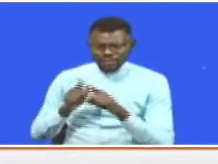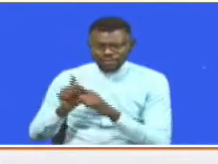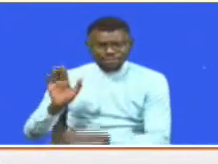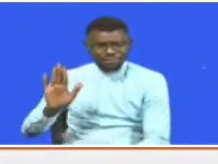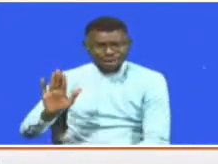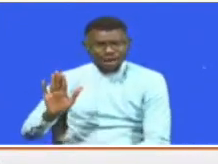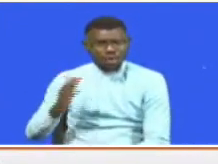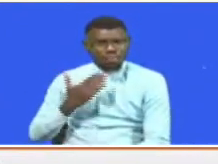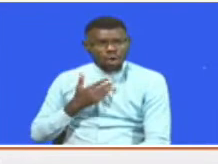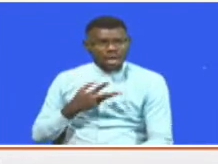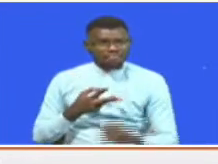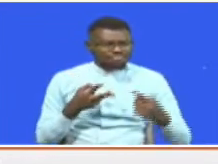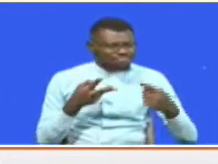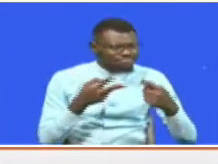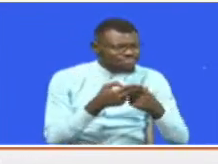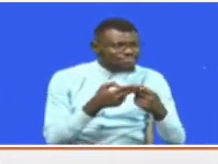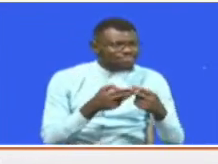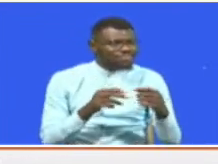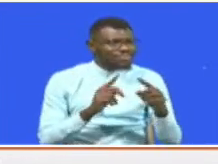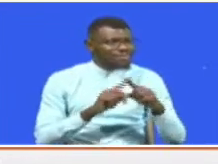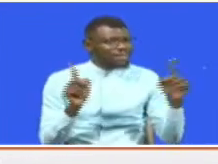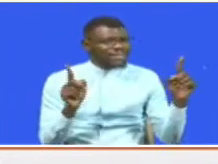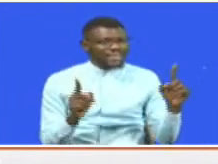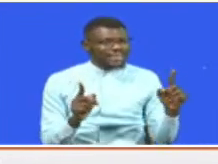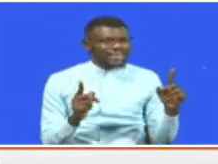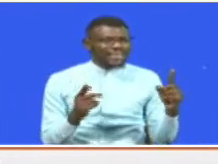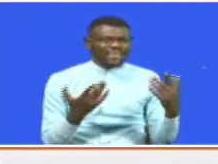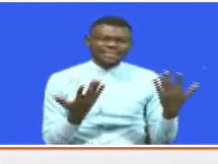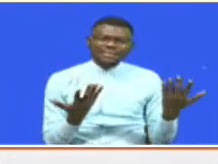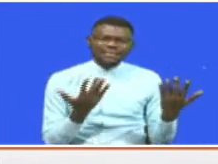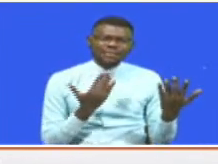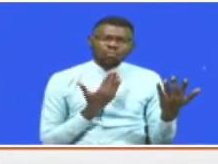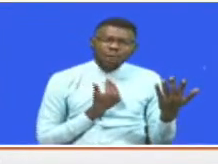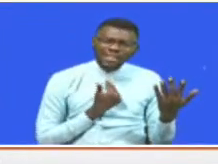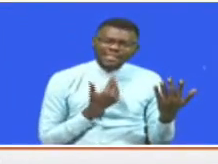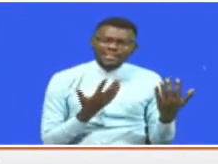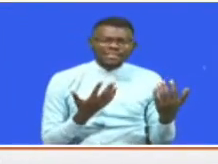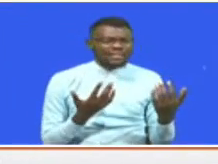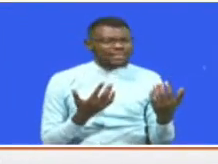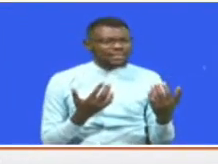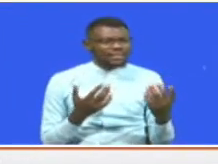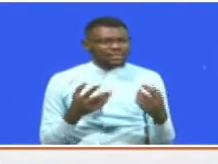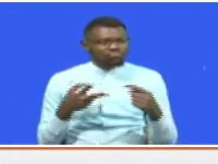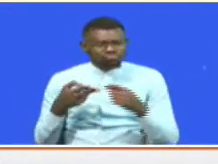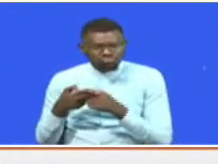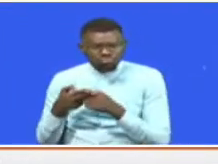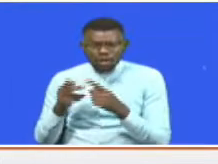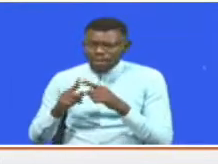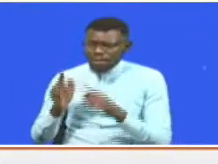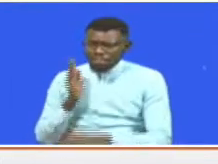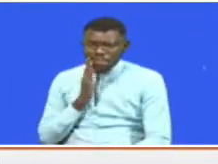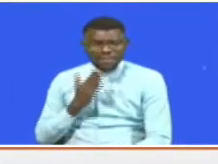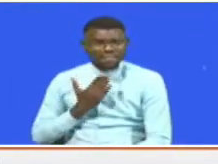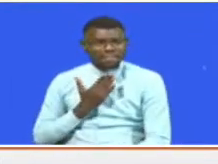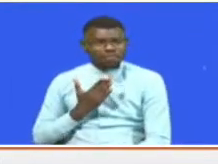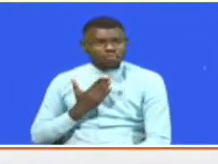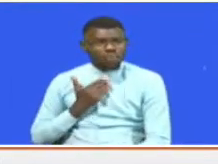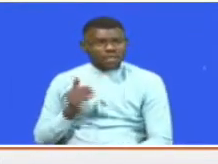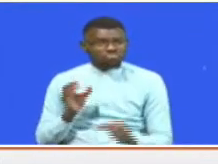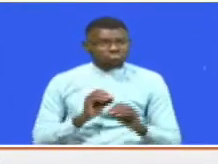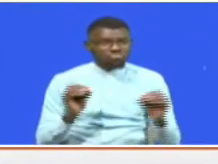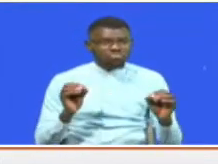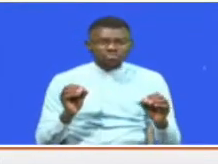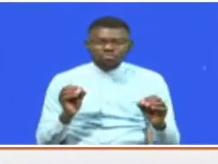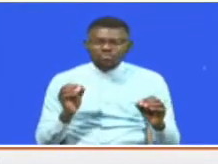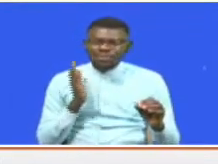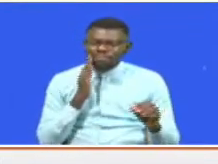alimkeketa. Na hiyo dada yake bahati mbaya akafa, so hataki tohara za wasichana. Na pia mama hataki tohara za wasichana.